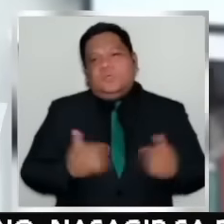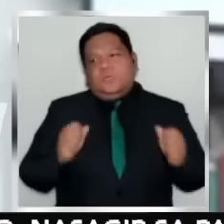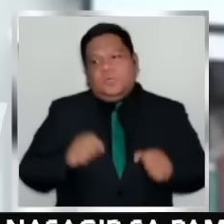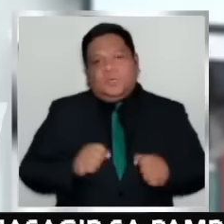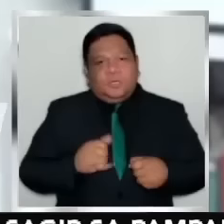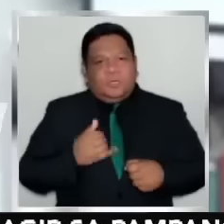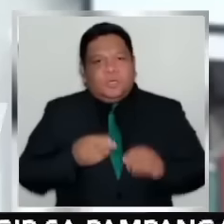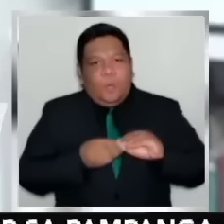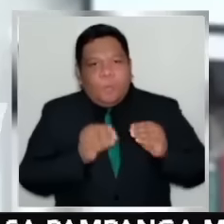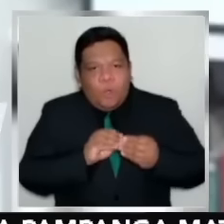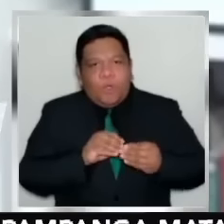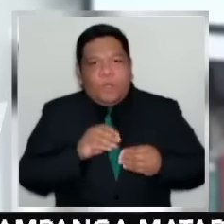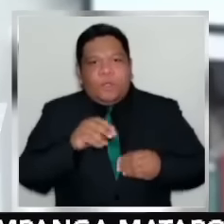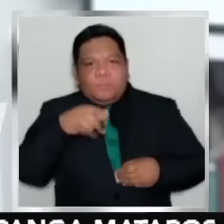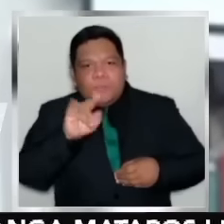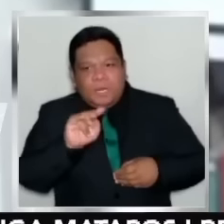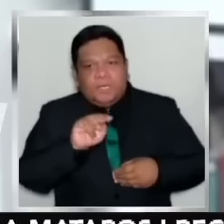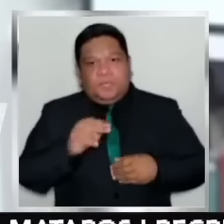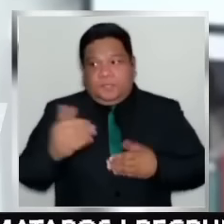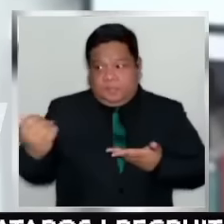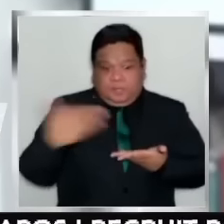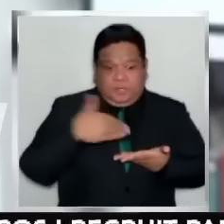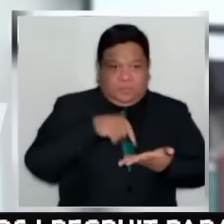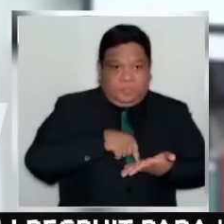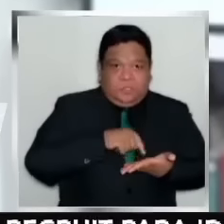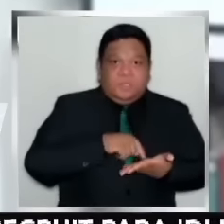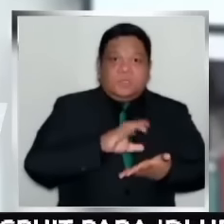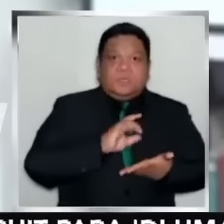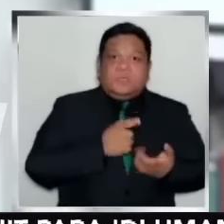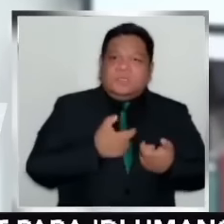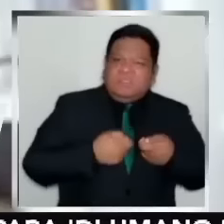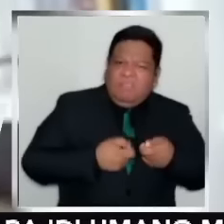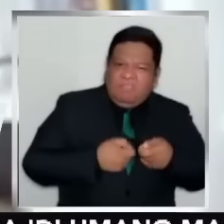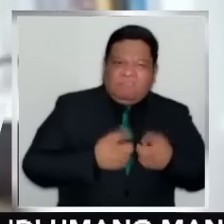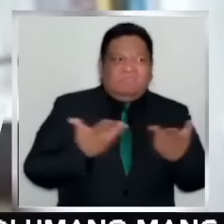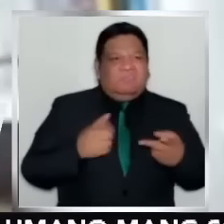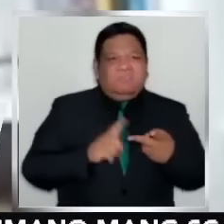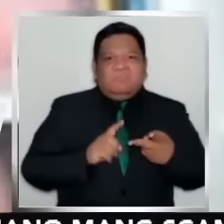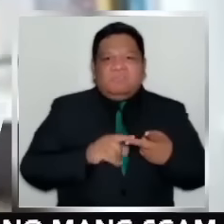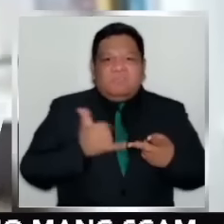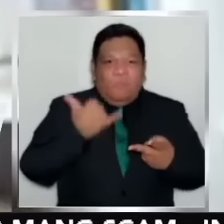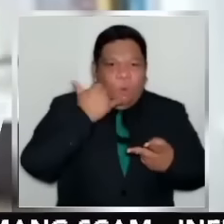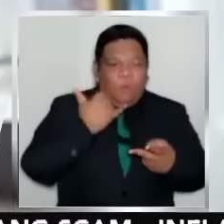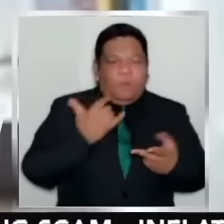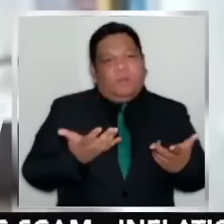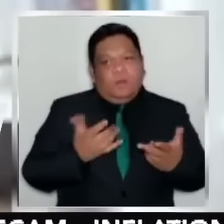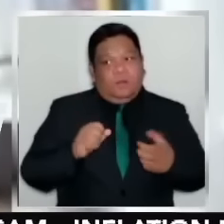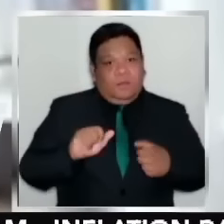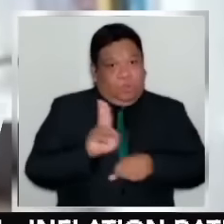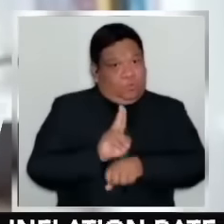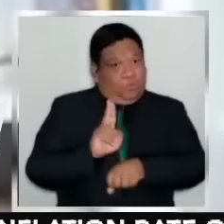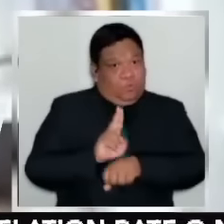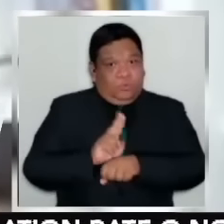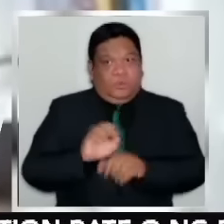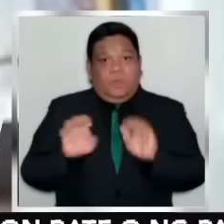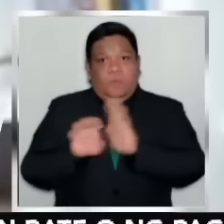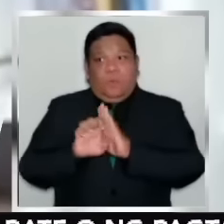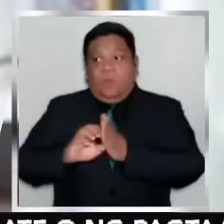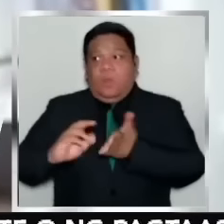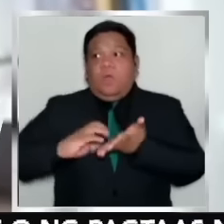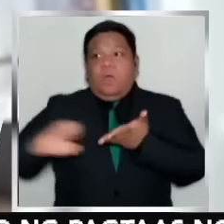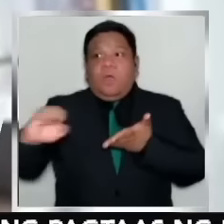na ipapadala sa'yo sa pamamagitan ng text o sa pamamagitan ng telepono mo. Pag ginamit mo to, kahit manakaw yung password mo,